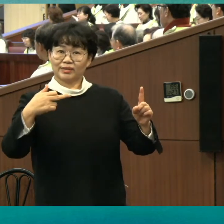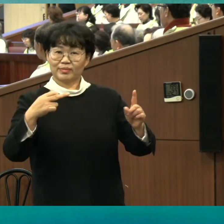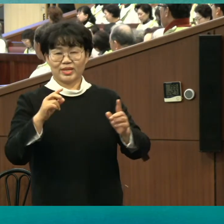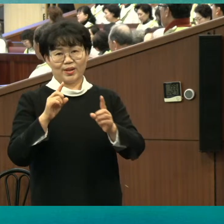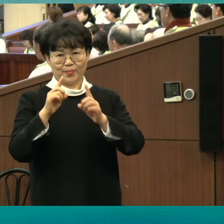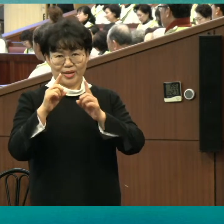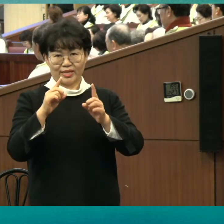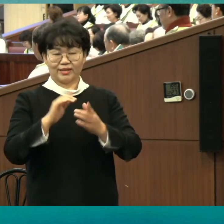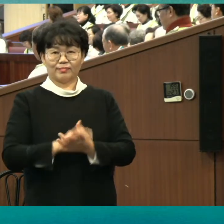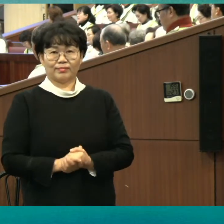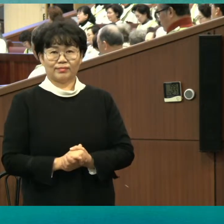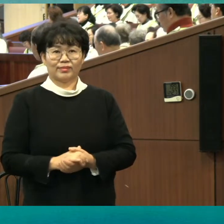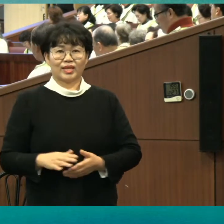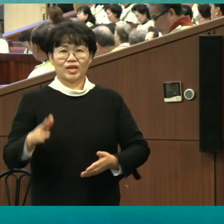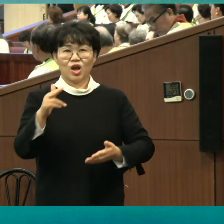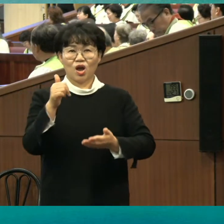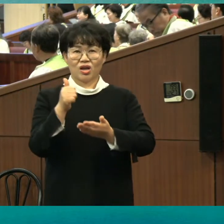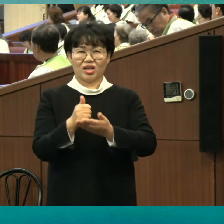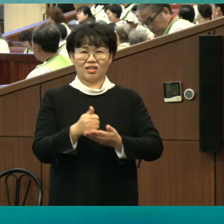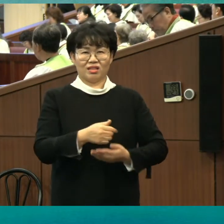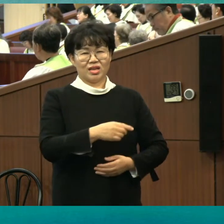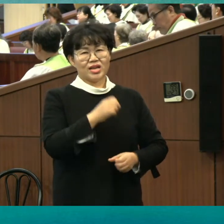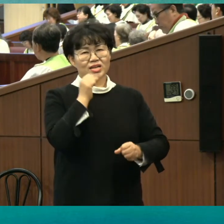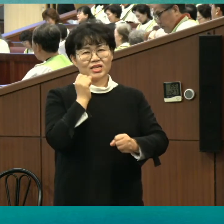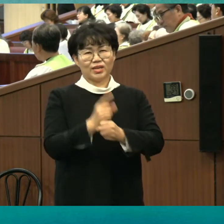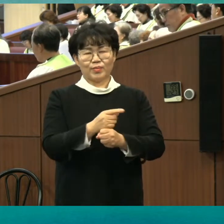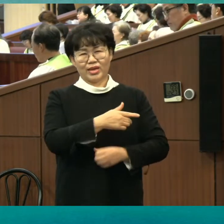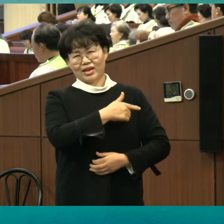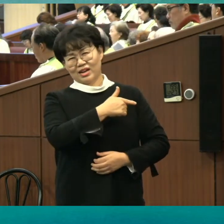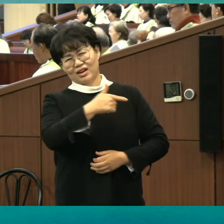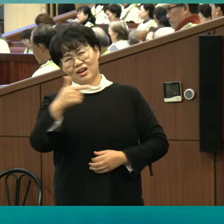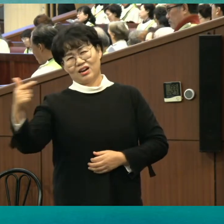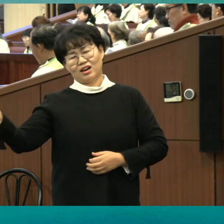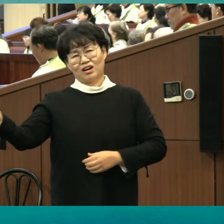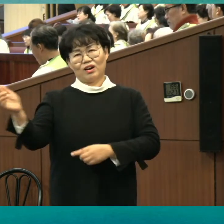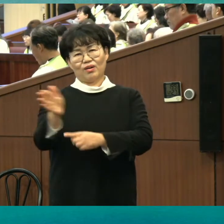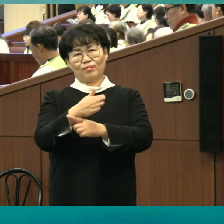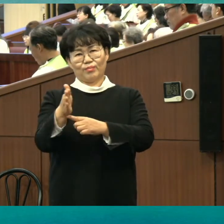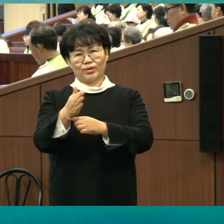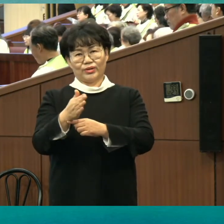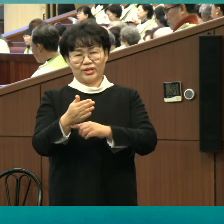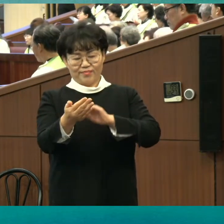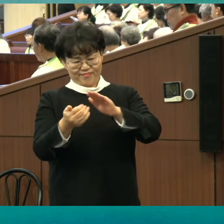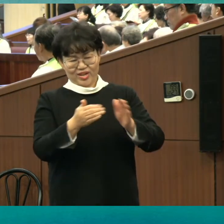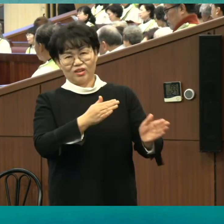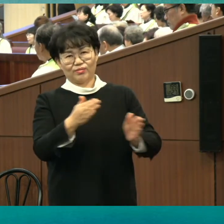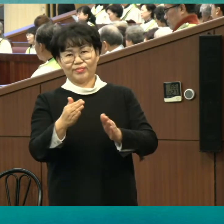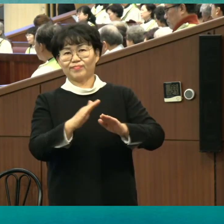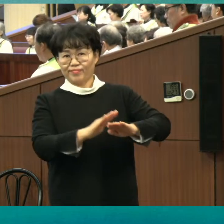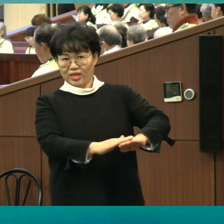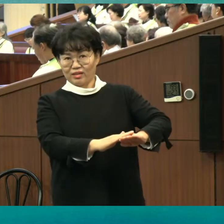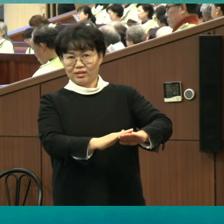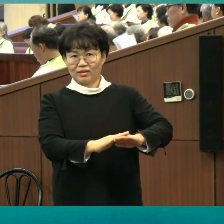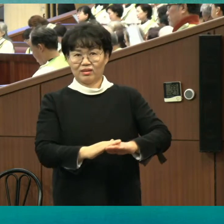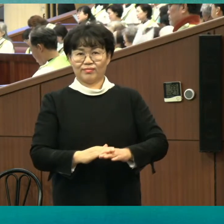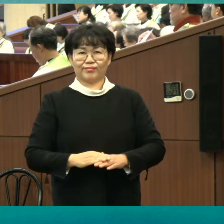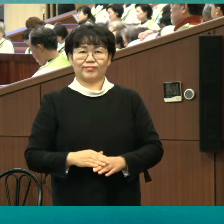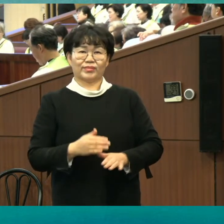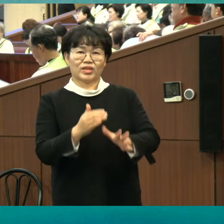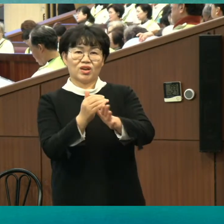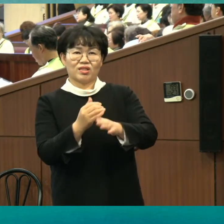17절입니다. 여호와께서 이미 큰 물고기를 예비하사 요나를